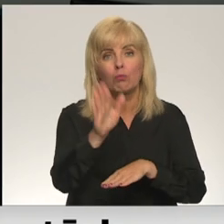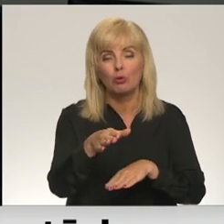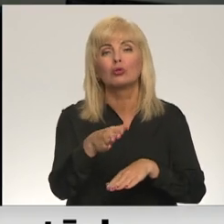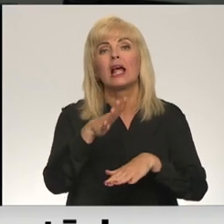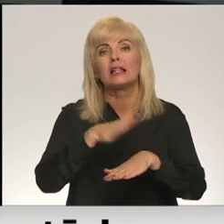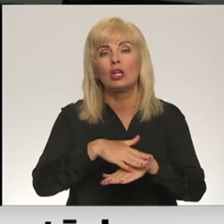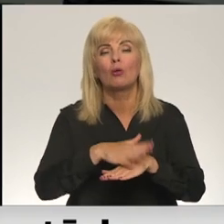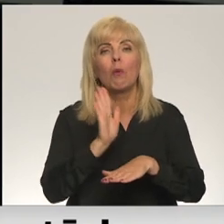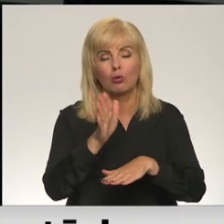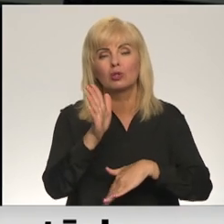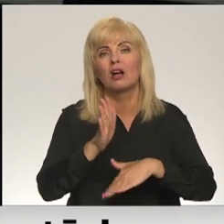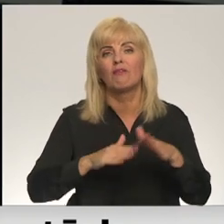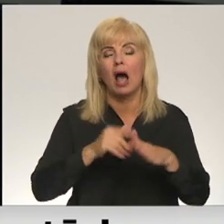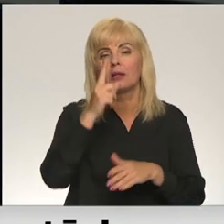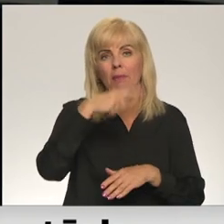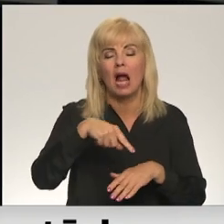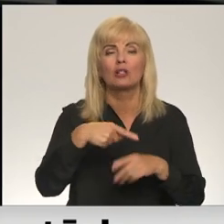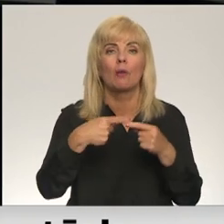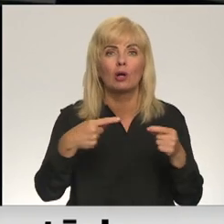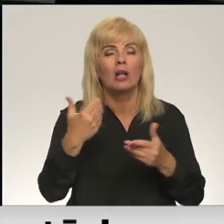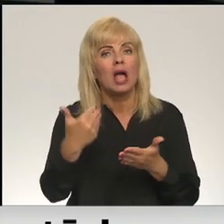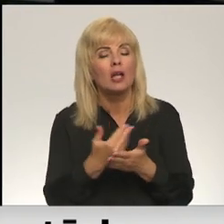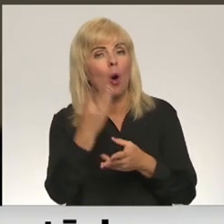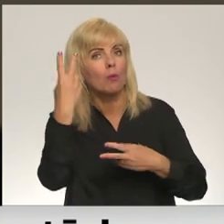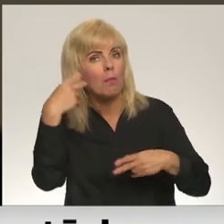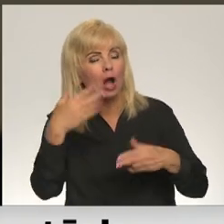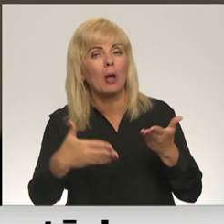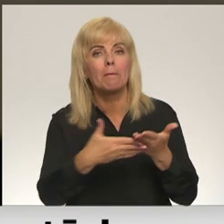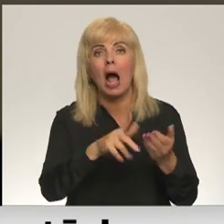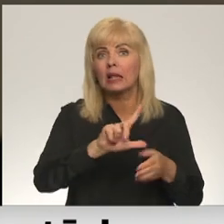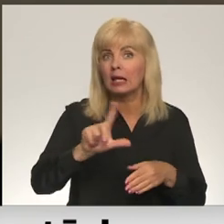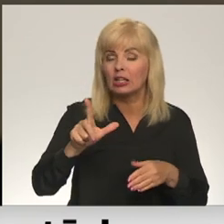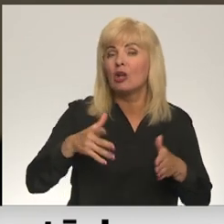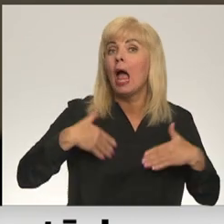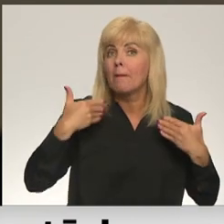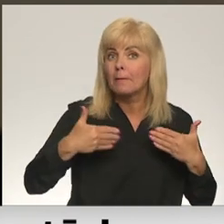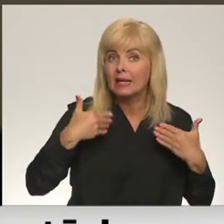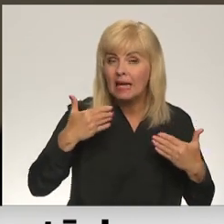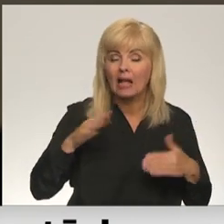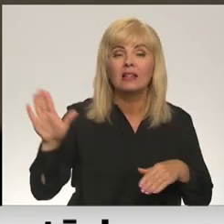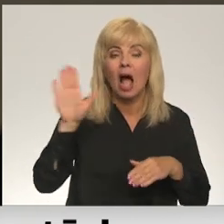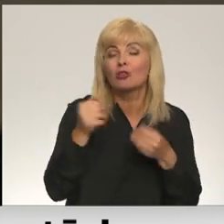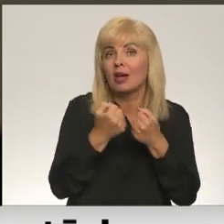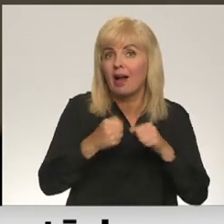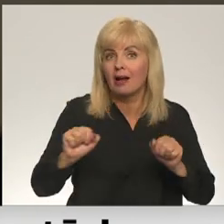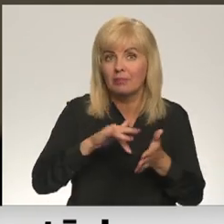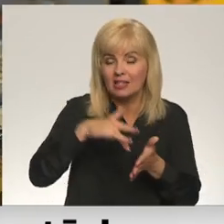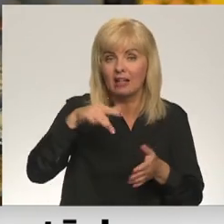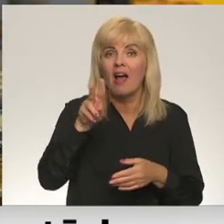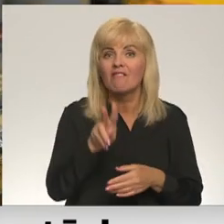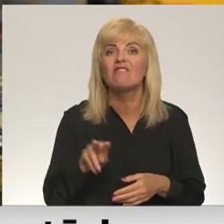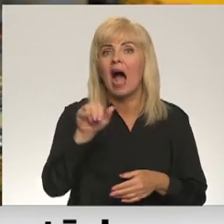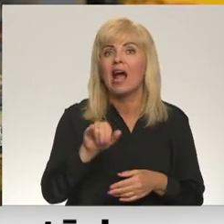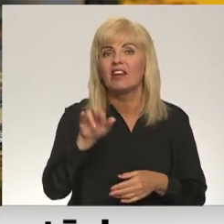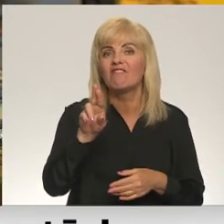kvalitatīvs un pieprasīts produkts. Par jauna, moderna palīga līdzekļu parādīšanos priecājas arī Nacionālajā rehabilitācijas centrā Vaivari,